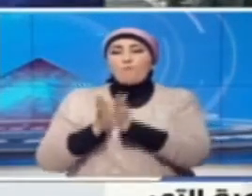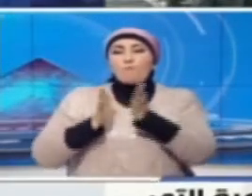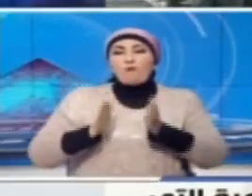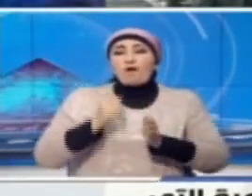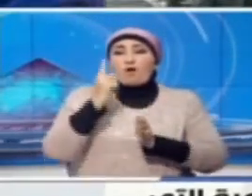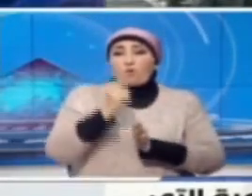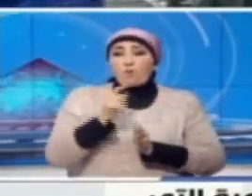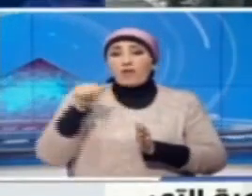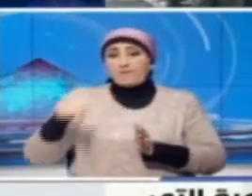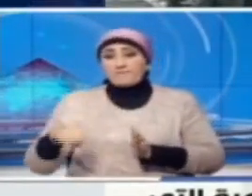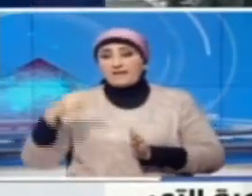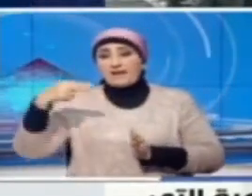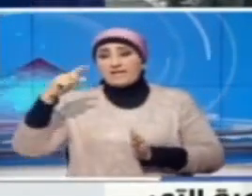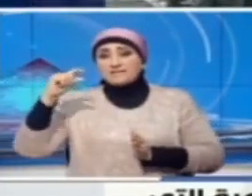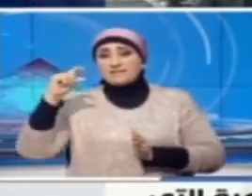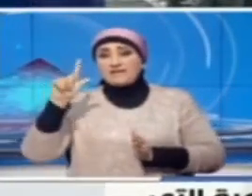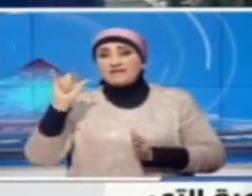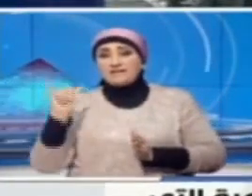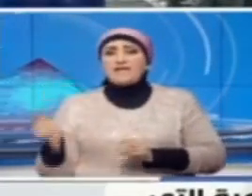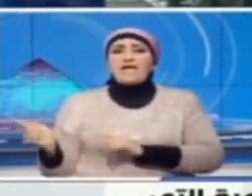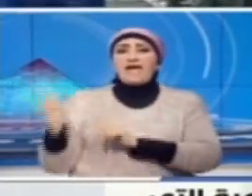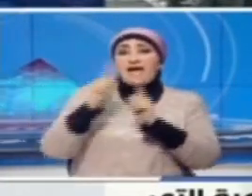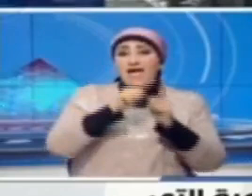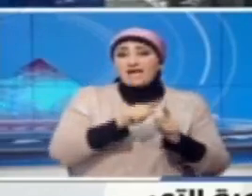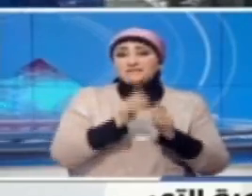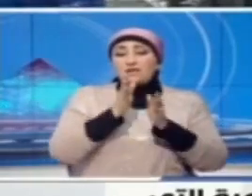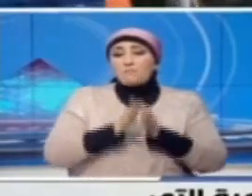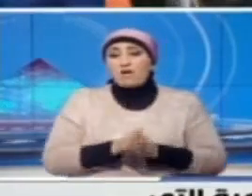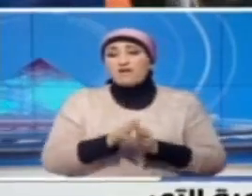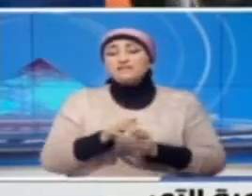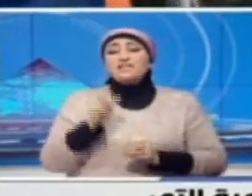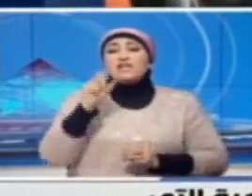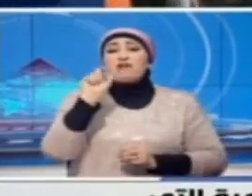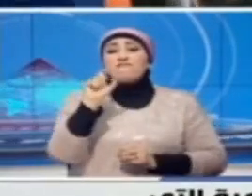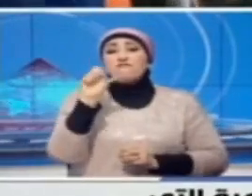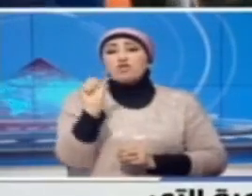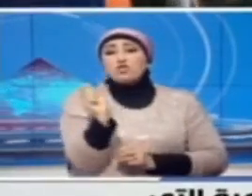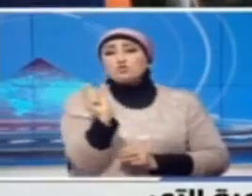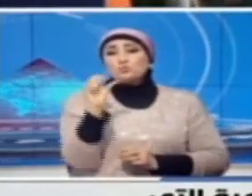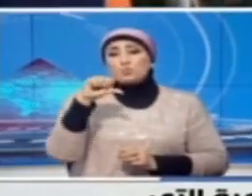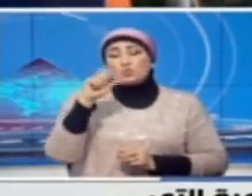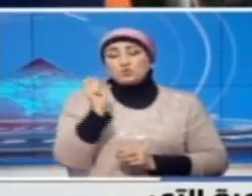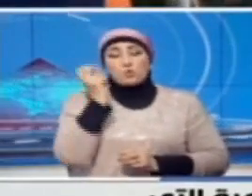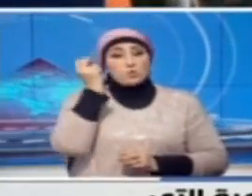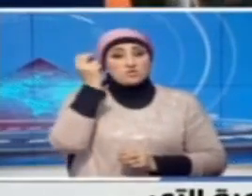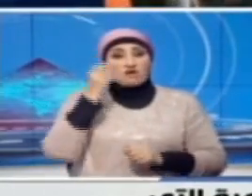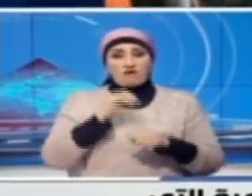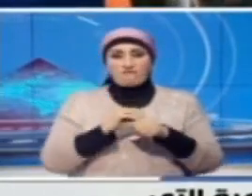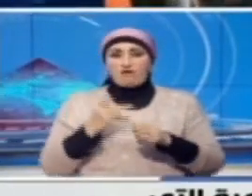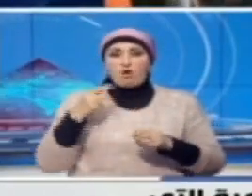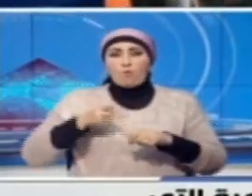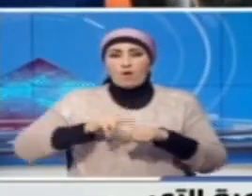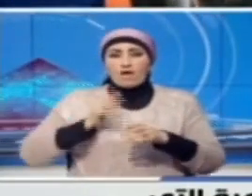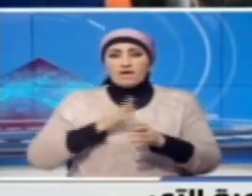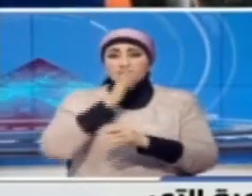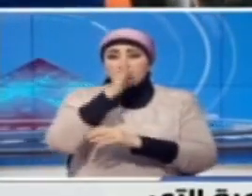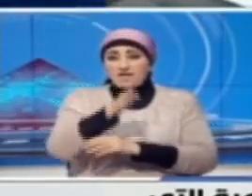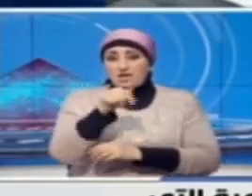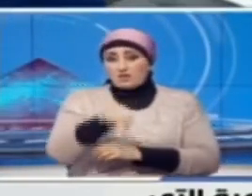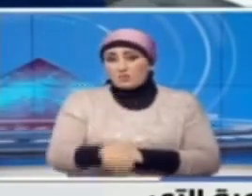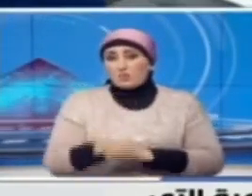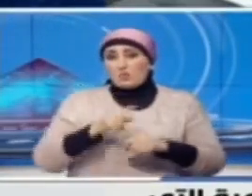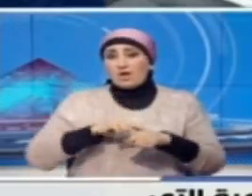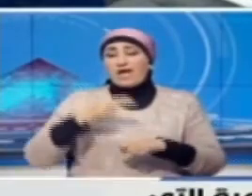من محطة عدلي منصور حتى محطة الفنون والثقافة، وذلك تمهيدا للافتتاح. وقد تفقد أيضا وزير النقل محطة